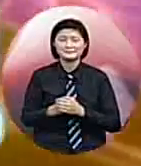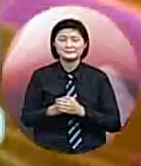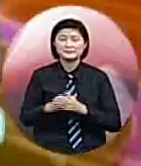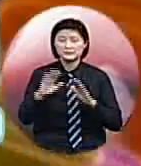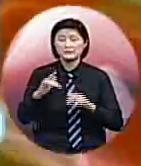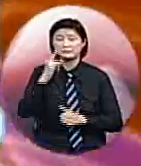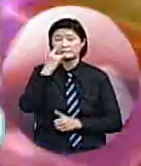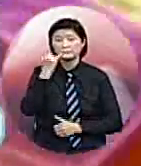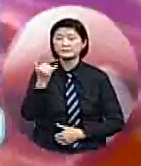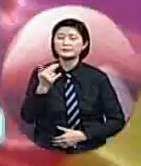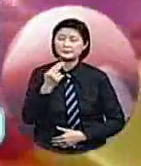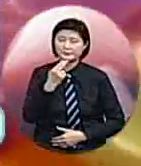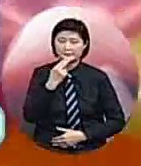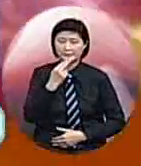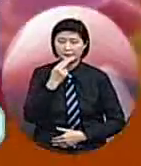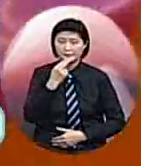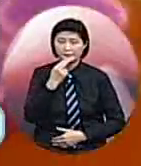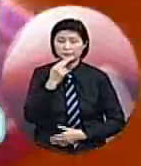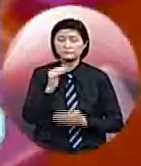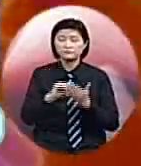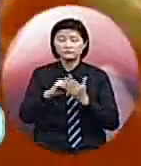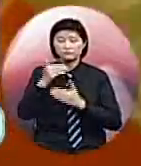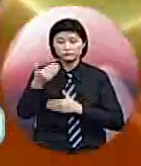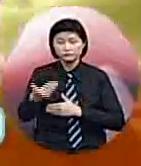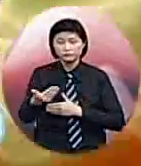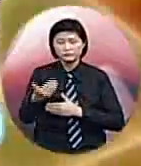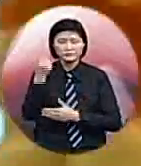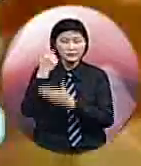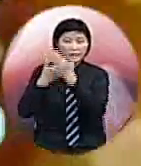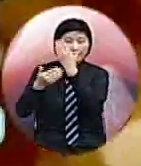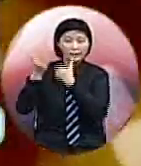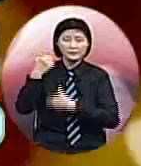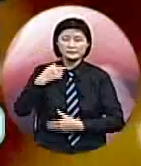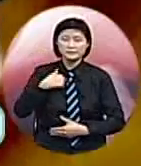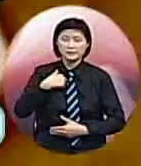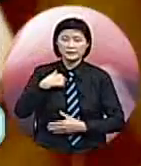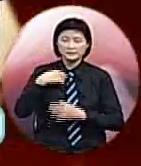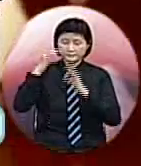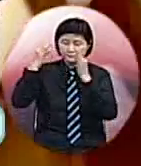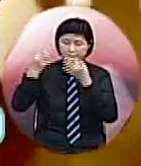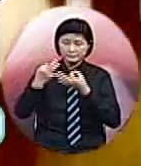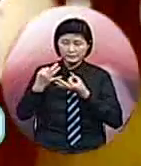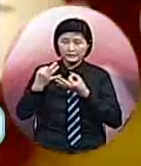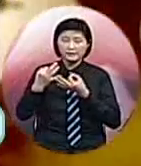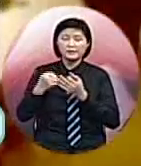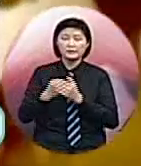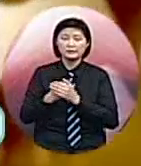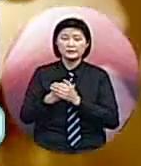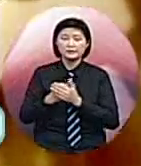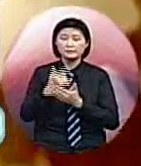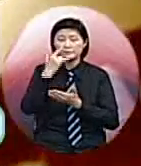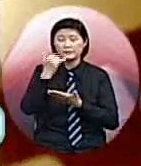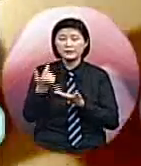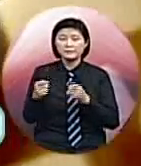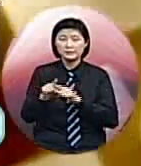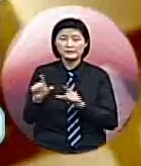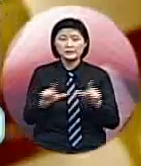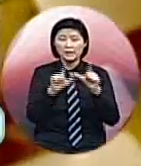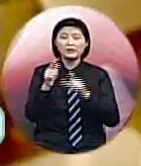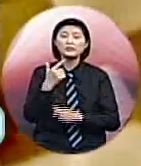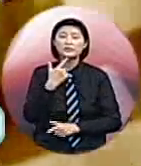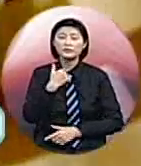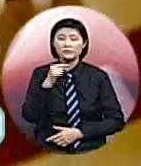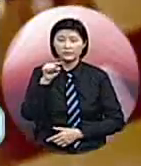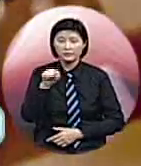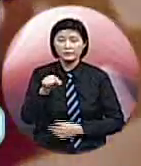지금 부모님이 안 계시고 나니까 예. 과거 제가 부모님 모시고 살았을 때 그 받은 것이